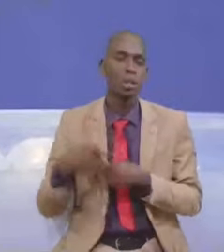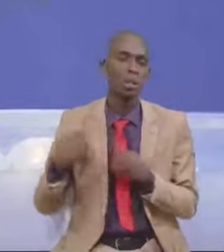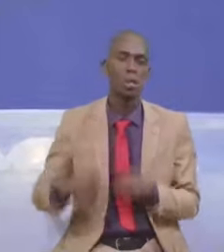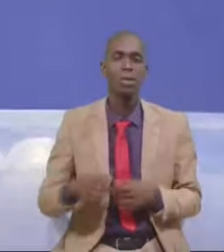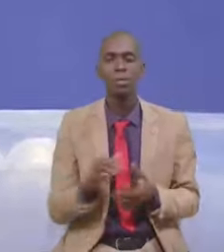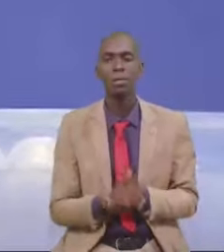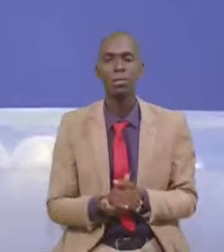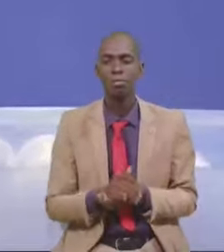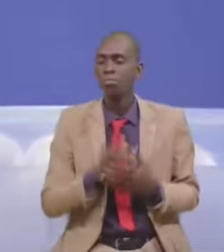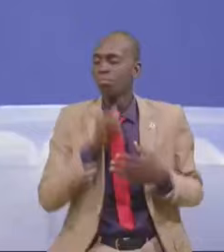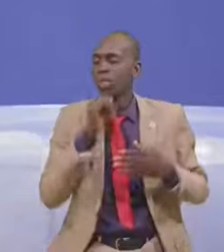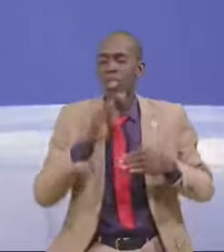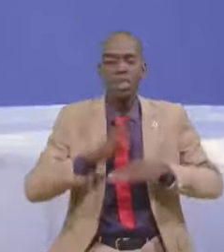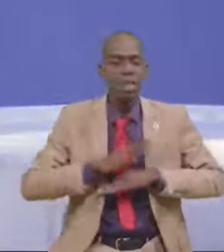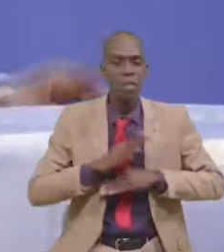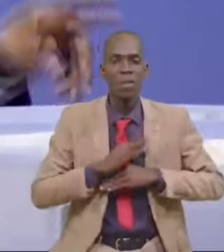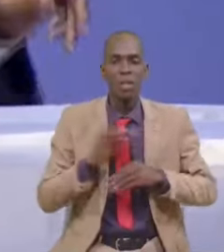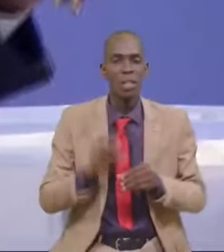l'insatisfaction dans le cœur.